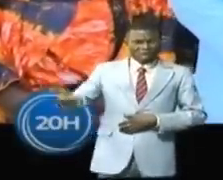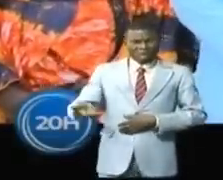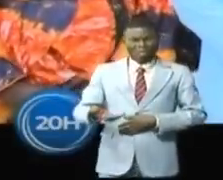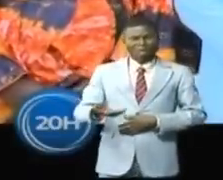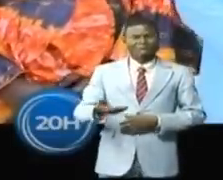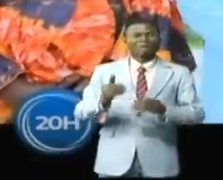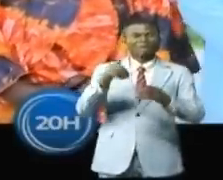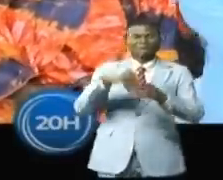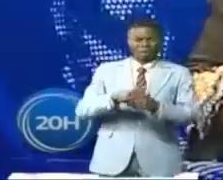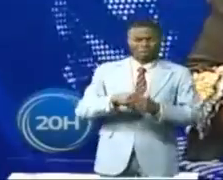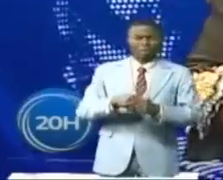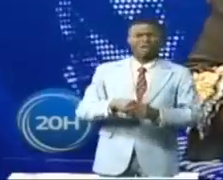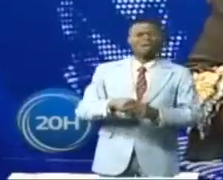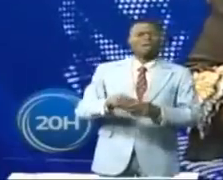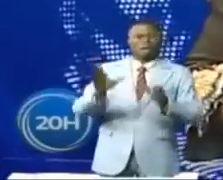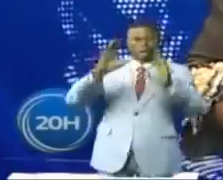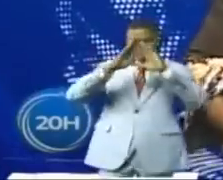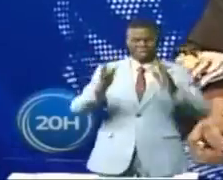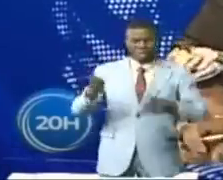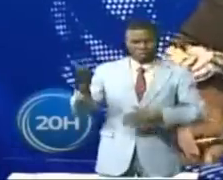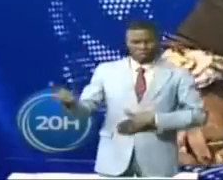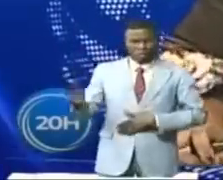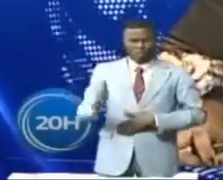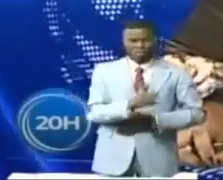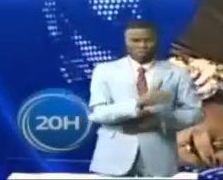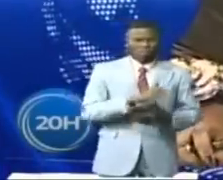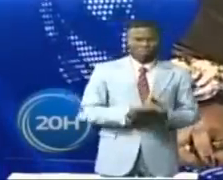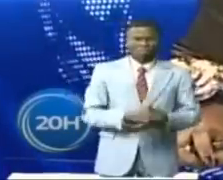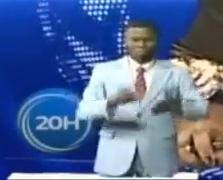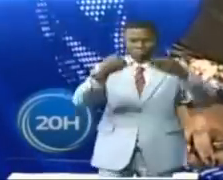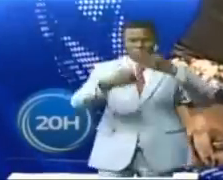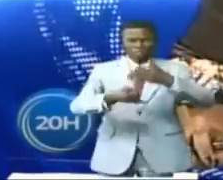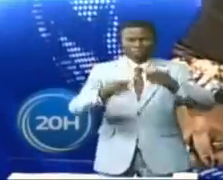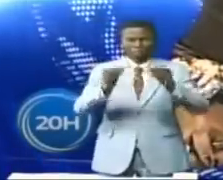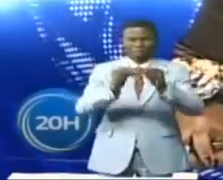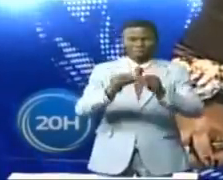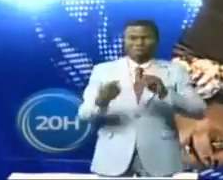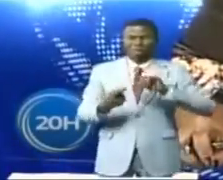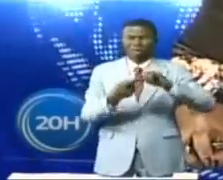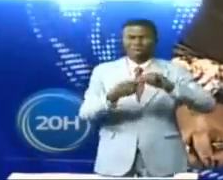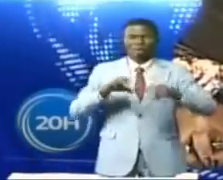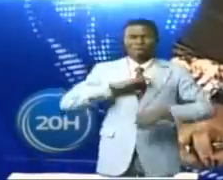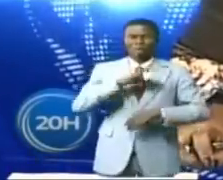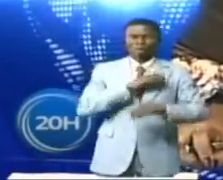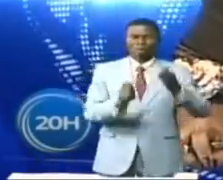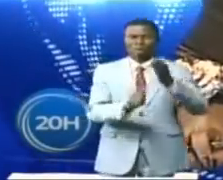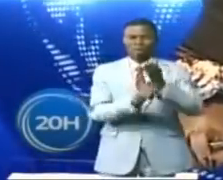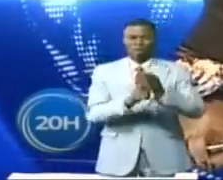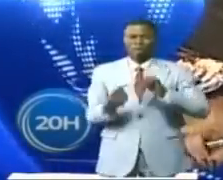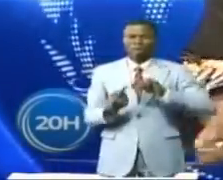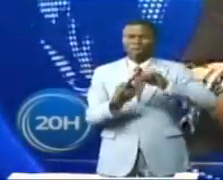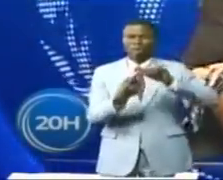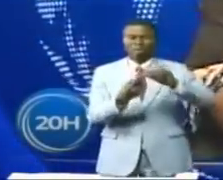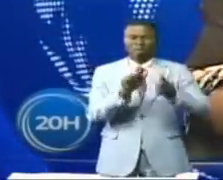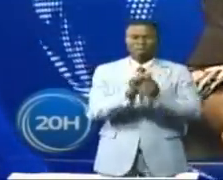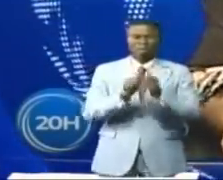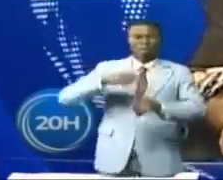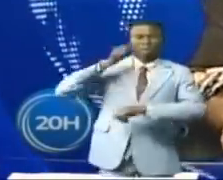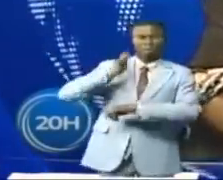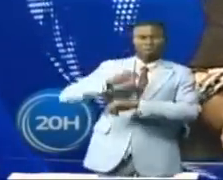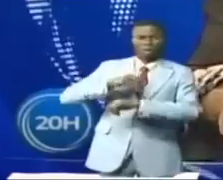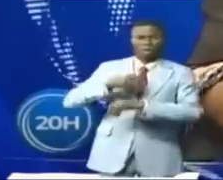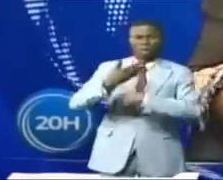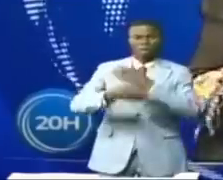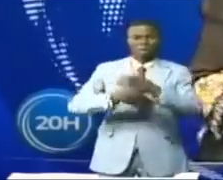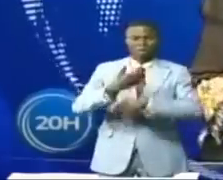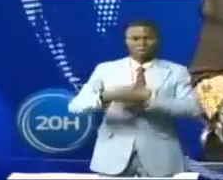revenir dans son entité. La sixième session extraordinaire du comité technique spécialisé sur la justice et les